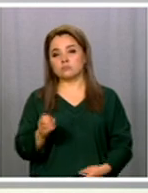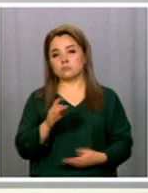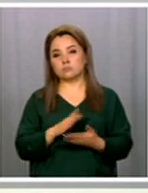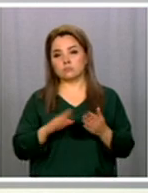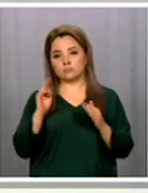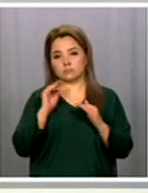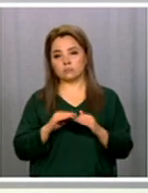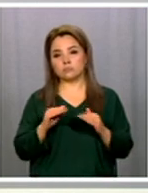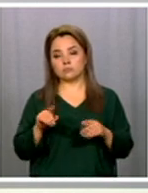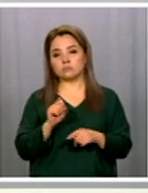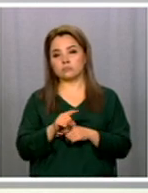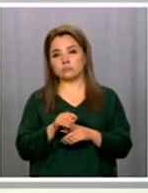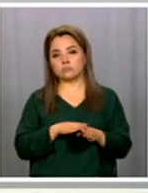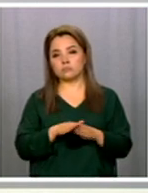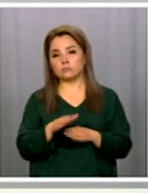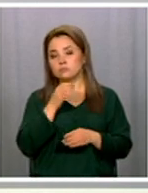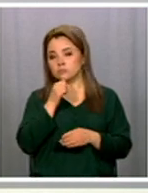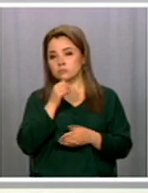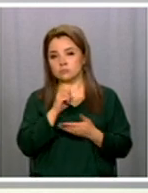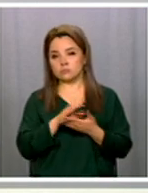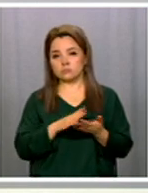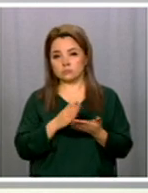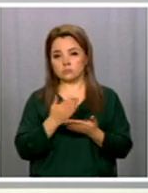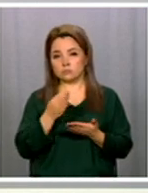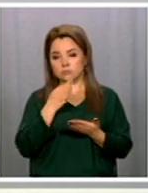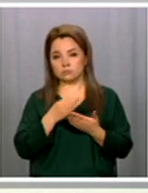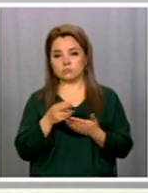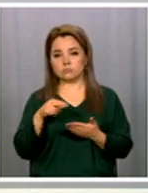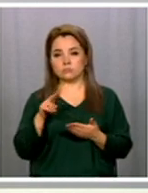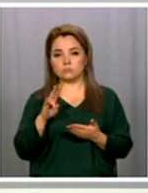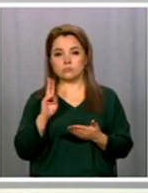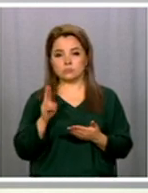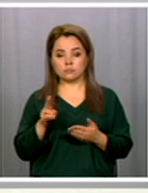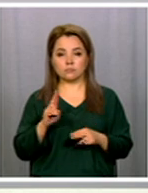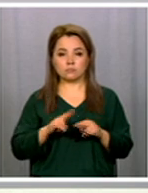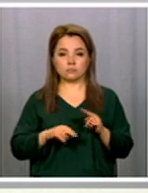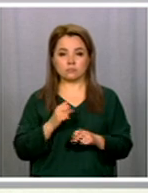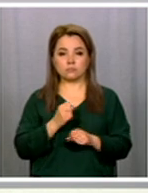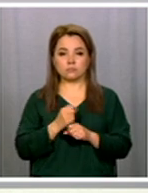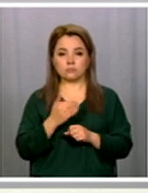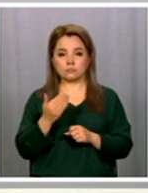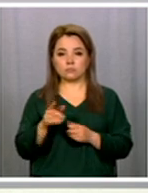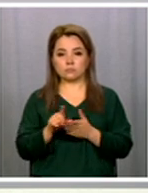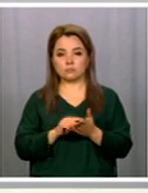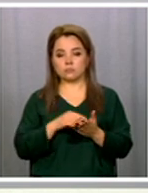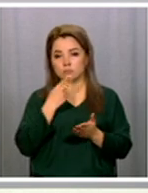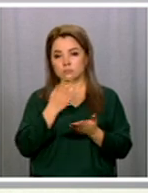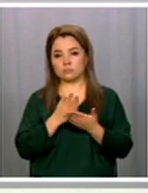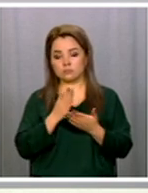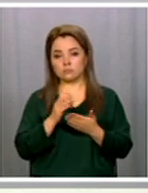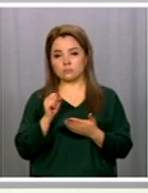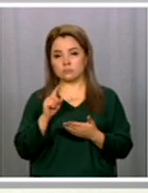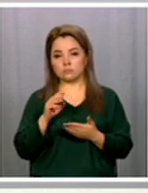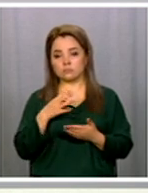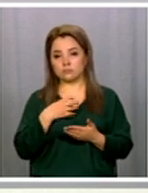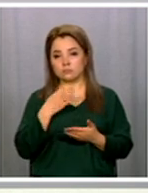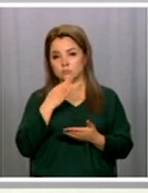оқушылар тапсырма орындауды жалғастырайық. ДНК құрылысының үлгісінен азотты